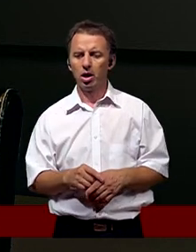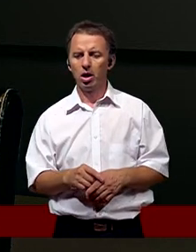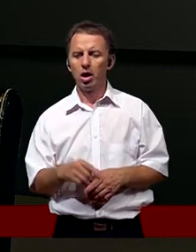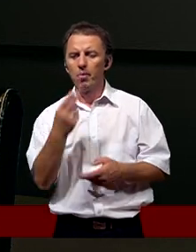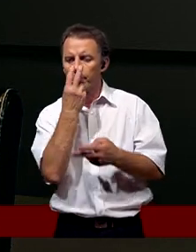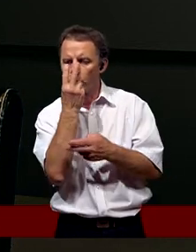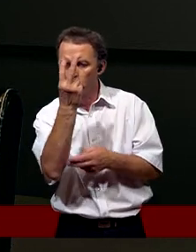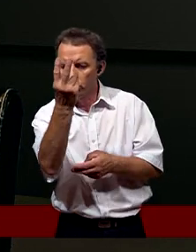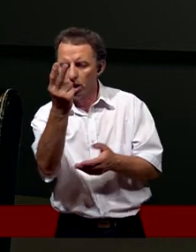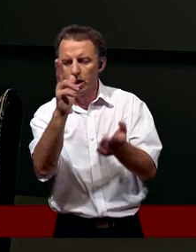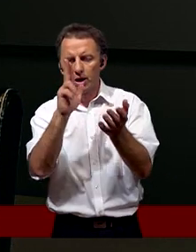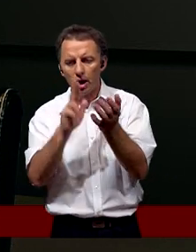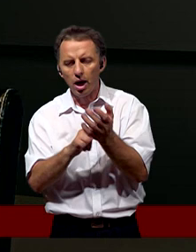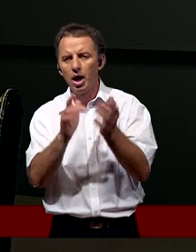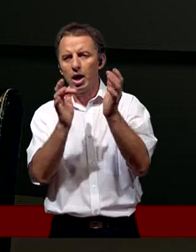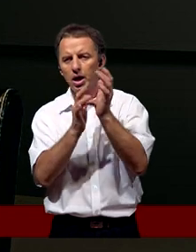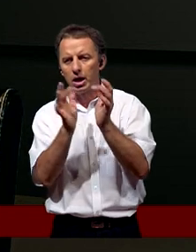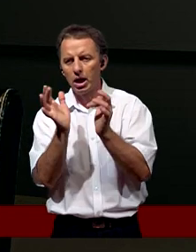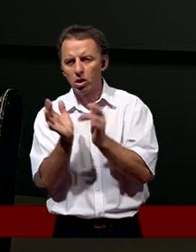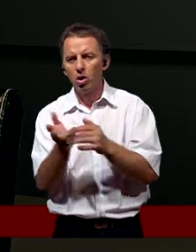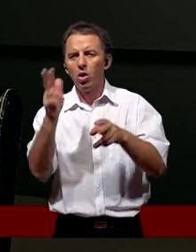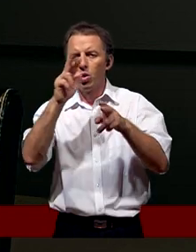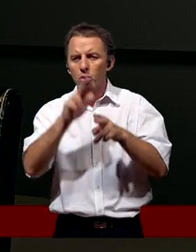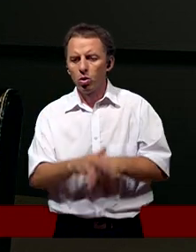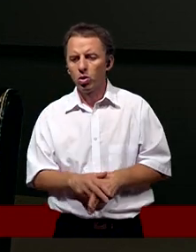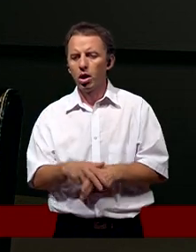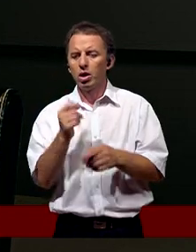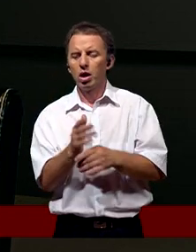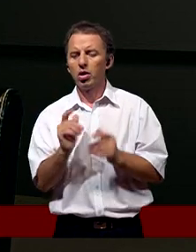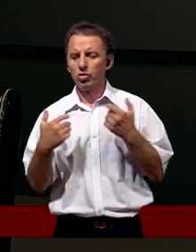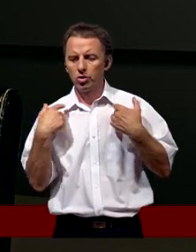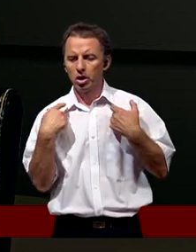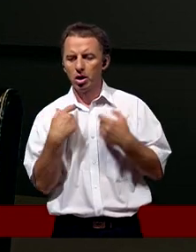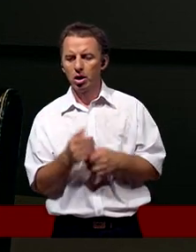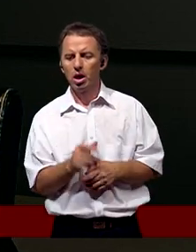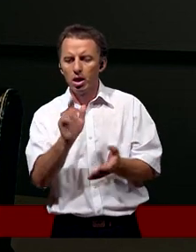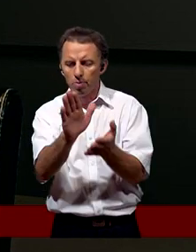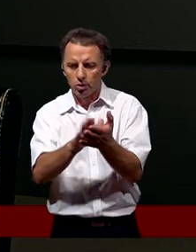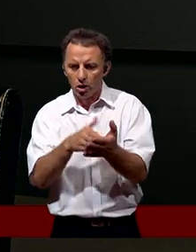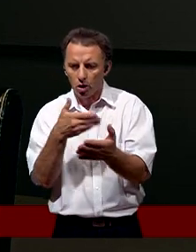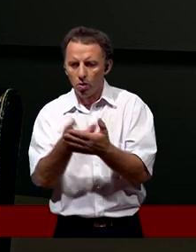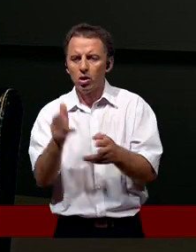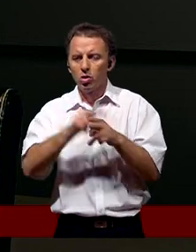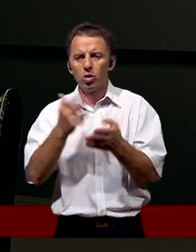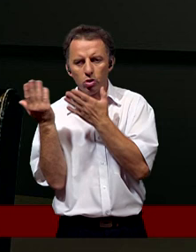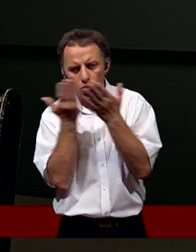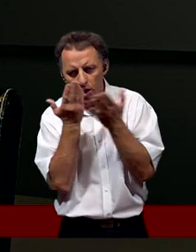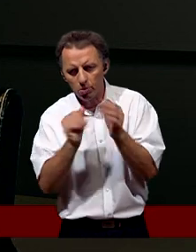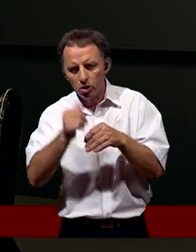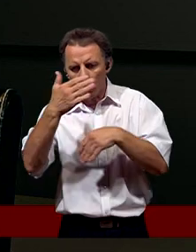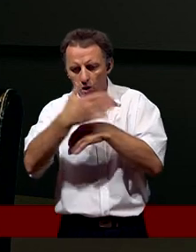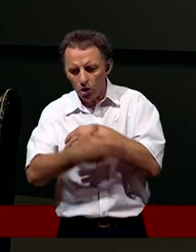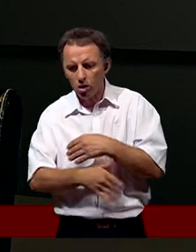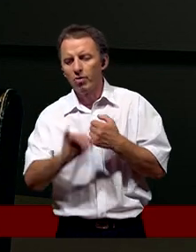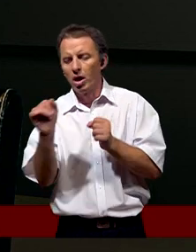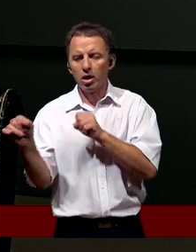żebyśmy popatrzyli na Chrystusa, który cały czas jest dla nas przykładem. I myśmy nawet te przykłady, które myśmy czytali dotąd, prawda,